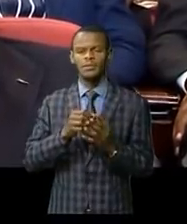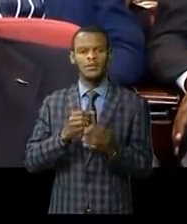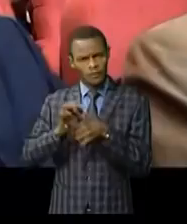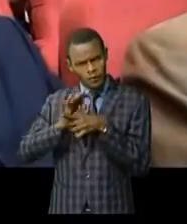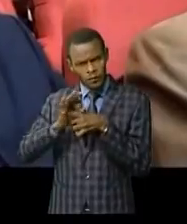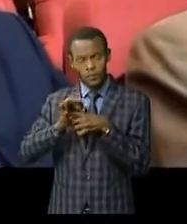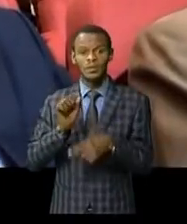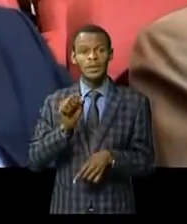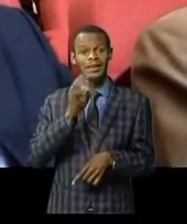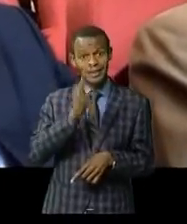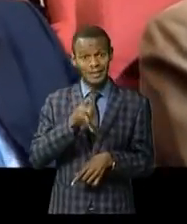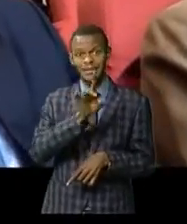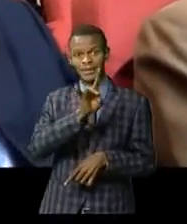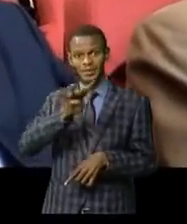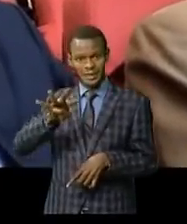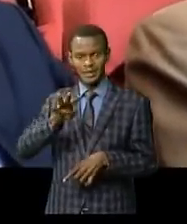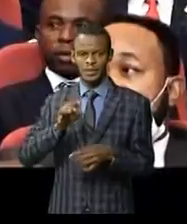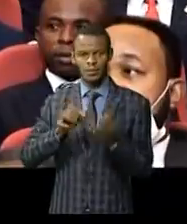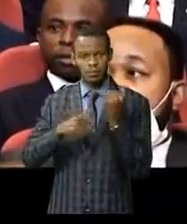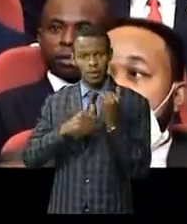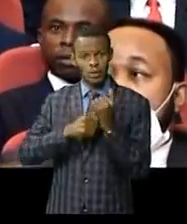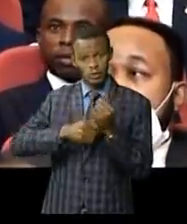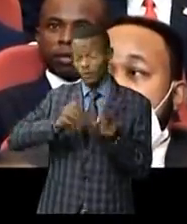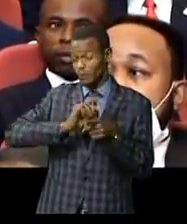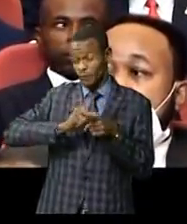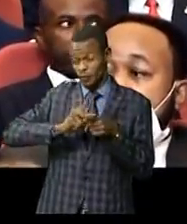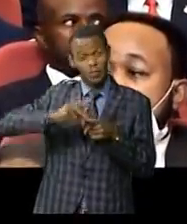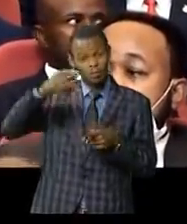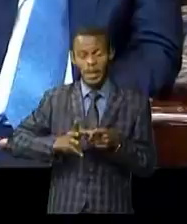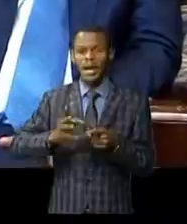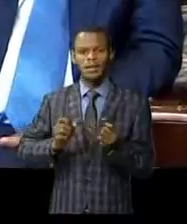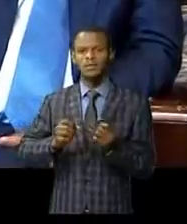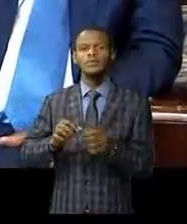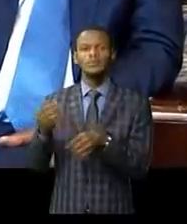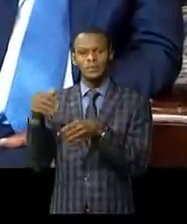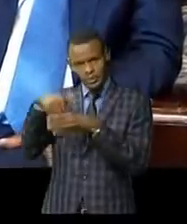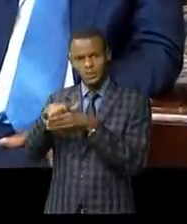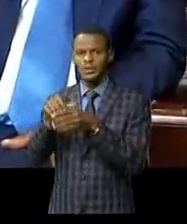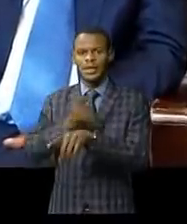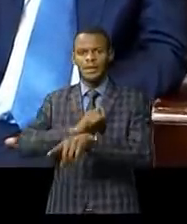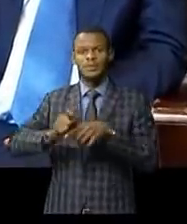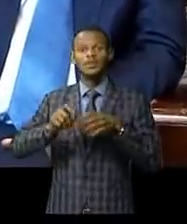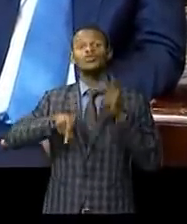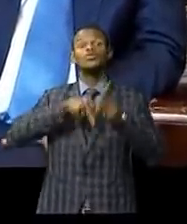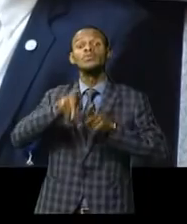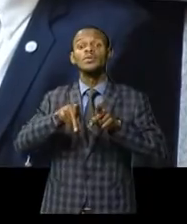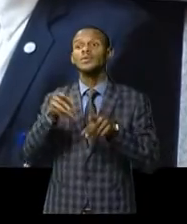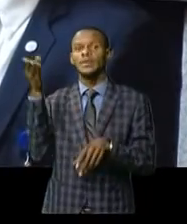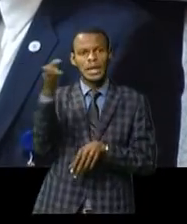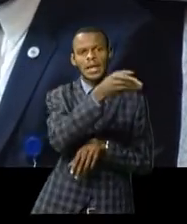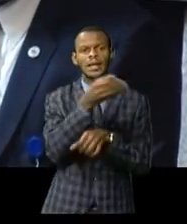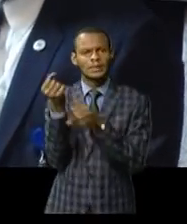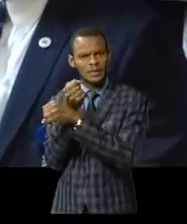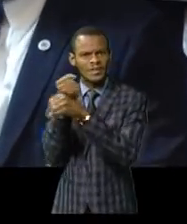447 énarques, cadres capables de donner du tonus à l'administration publique congolaise, a déclaré le directeur général ad intérim de